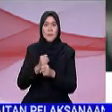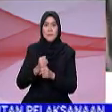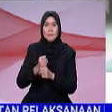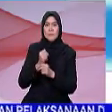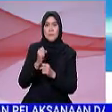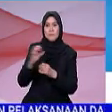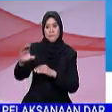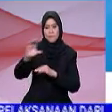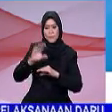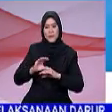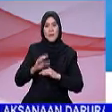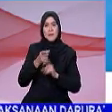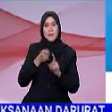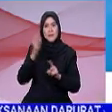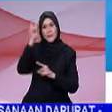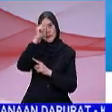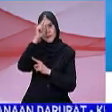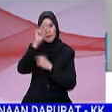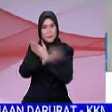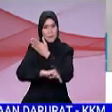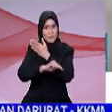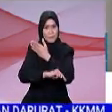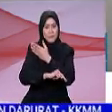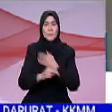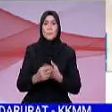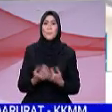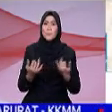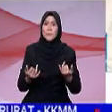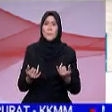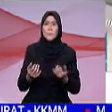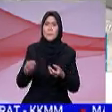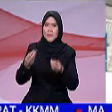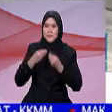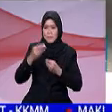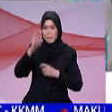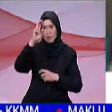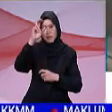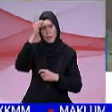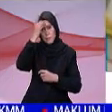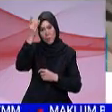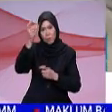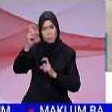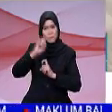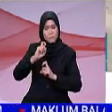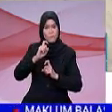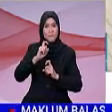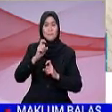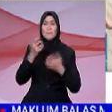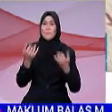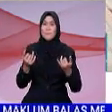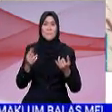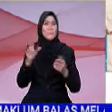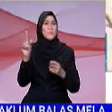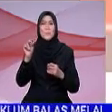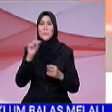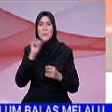dan penghargaan dari kerajaan negeri. Baginya, isu pemberian Datuk tidak menjadi isu utama bagi keluarganya